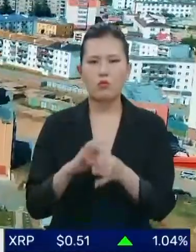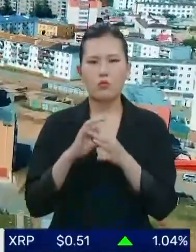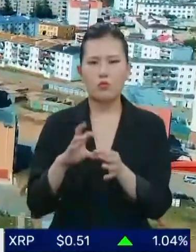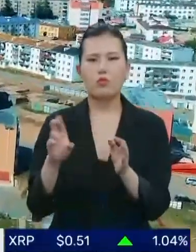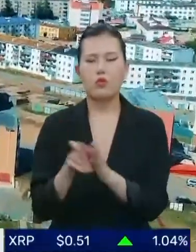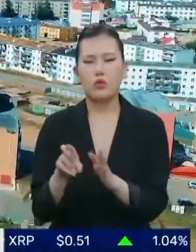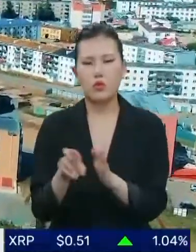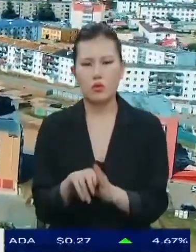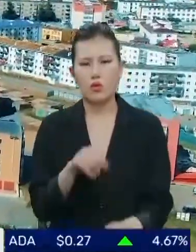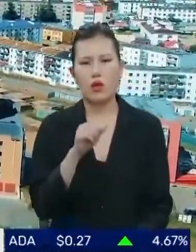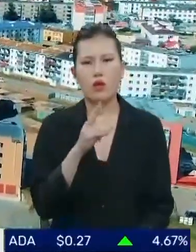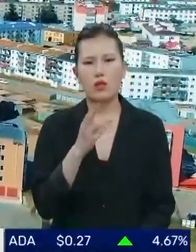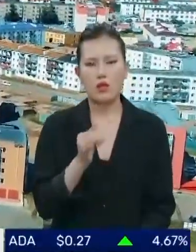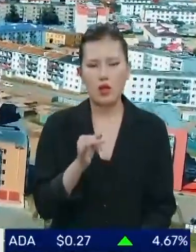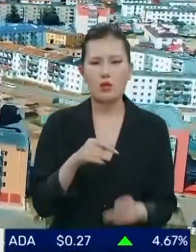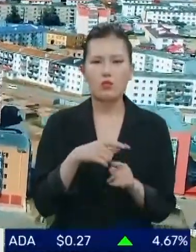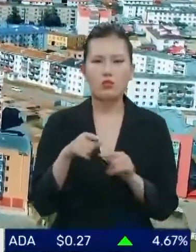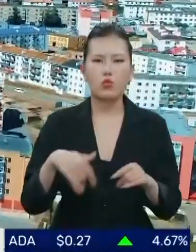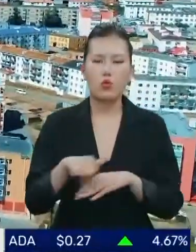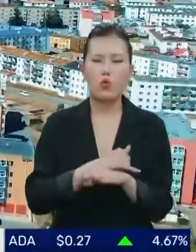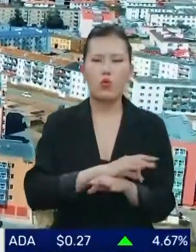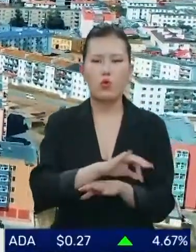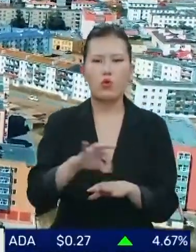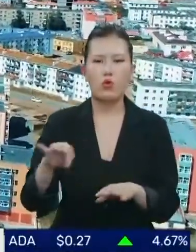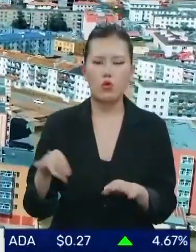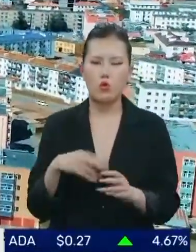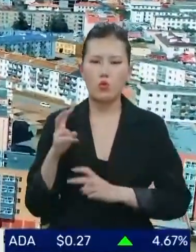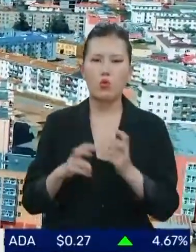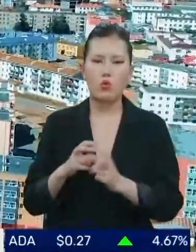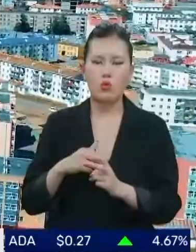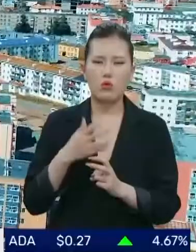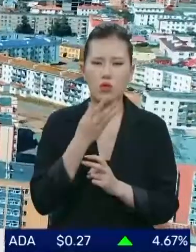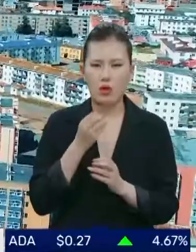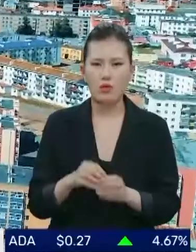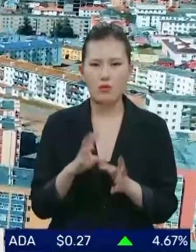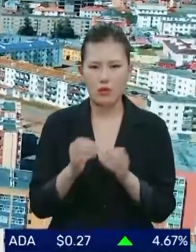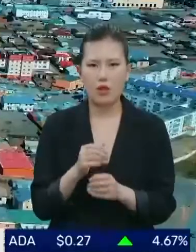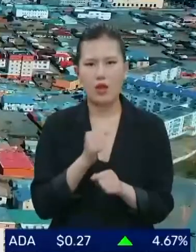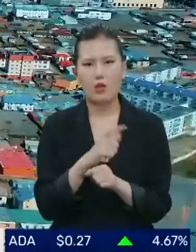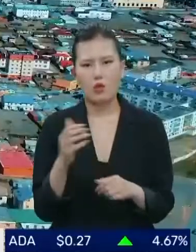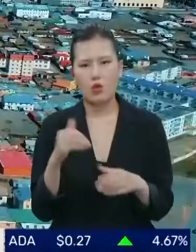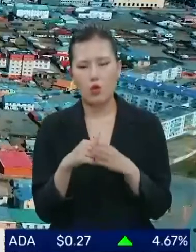тойрсон аялал жуулчлалын болон үйлдвэр үйлчилгээний томоохон сүлжээ бий болж ажлын байрч тагаад нэмэгдэн гэсэн юм.